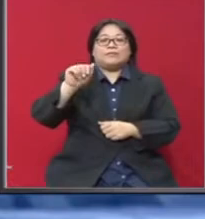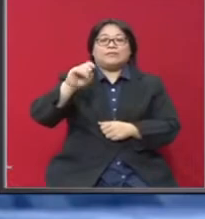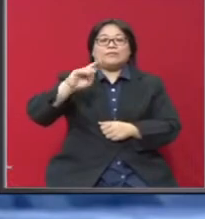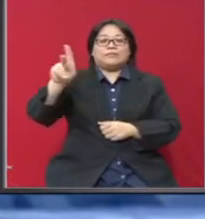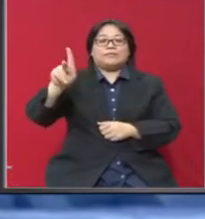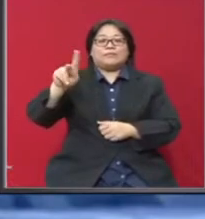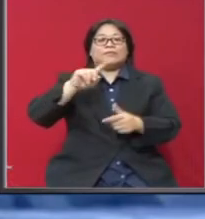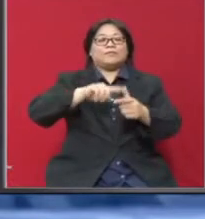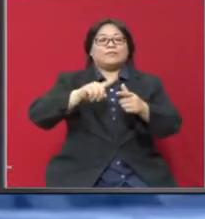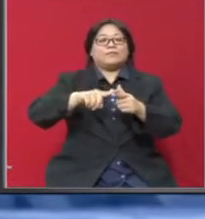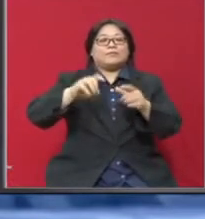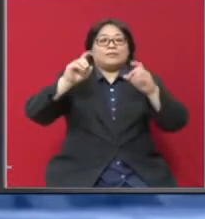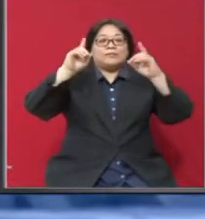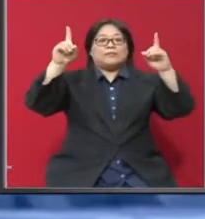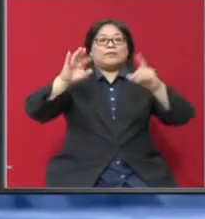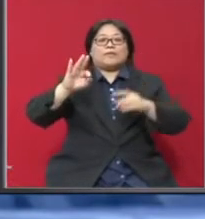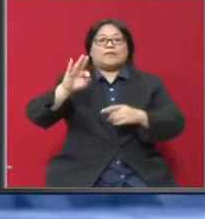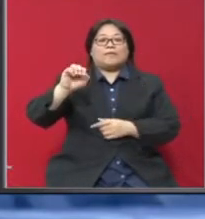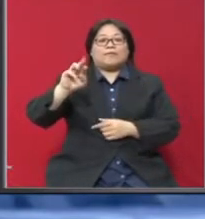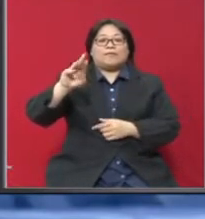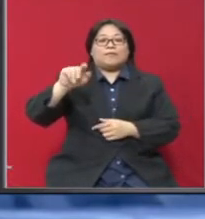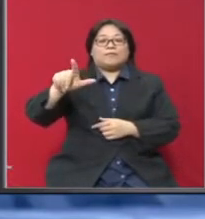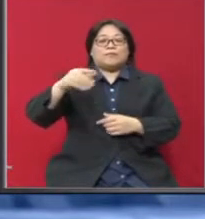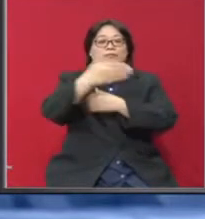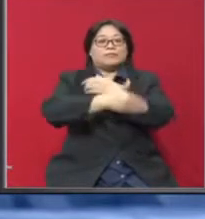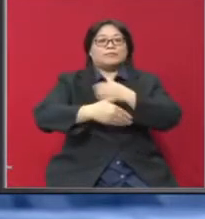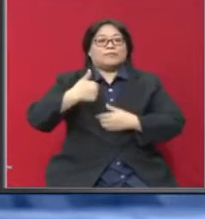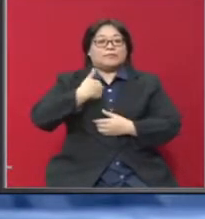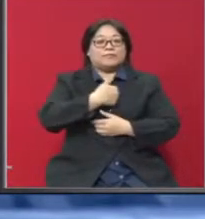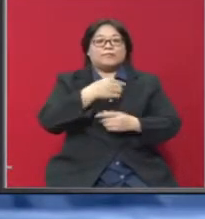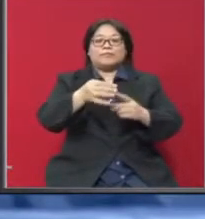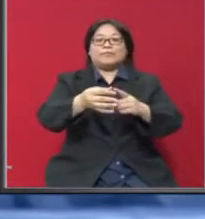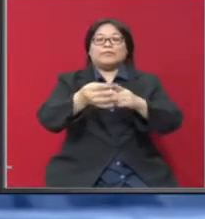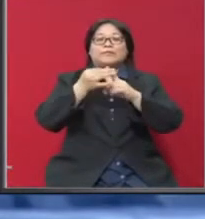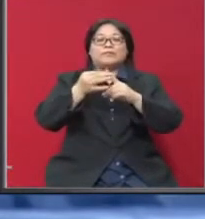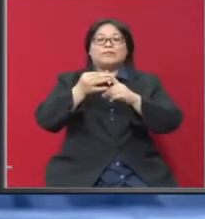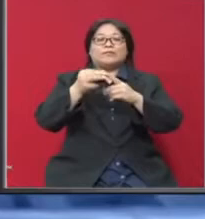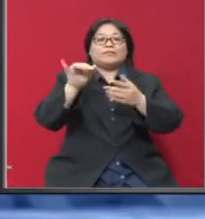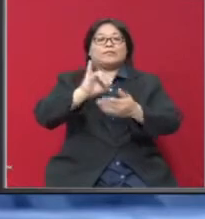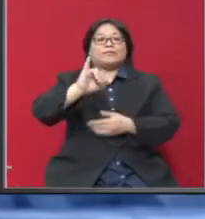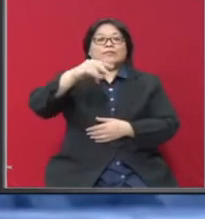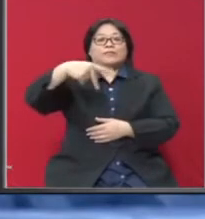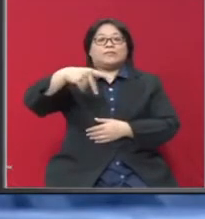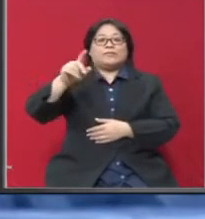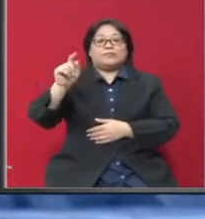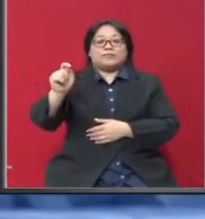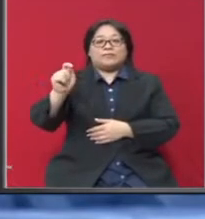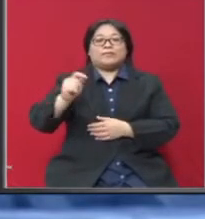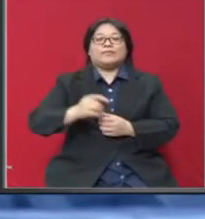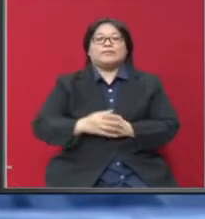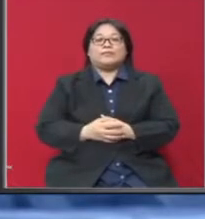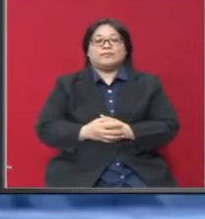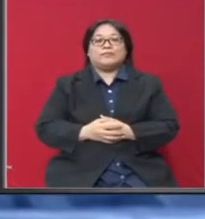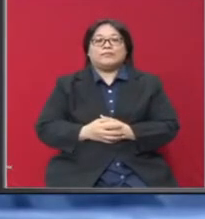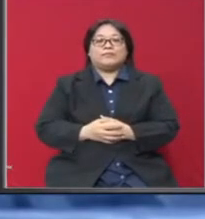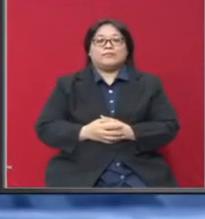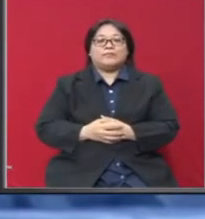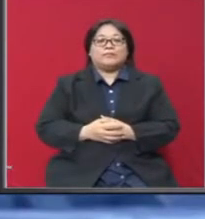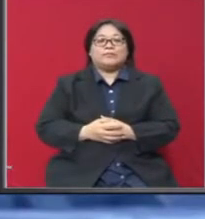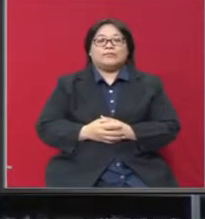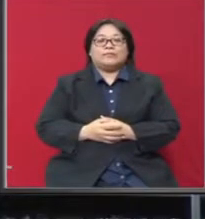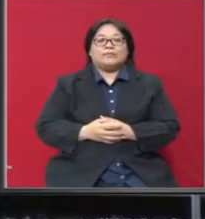ataupun PD ikan volume di negara kita terutamanya di Institut pengajian tinggi ataupun IPB